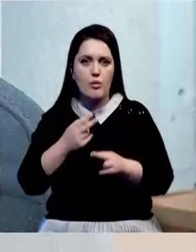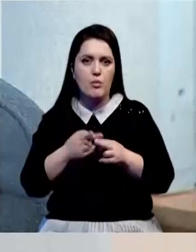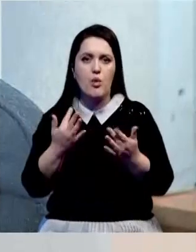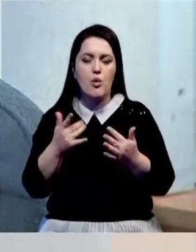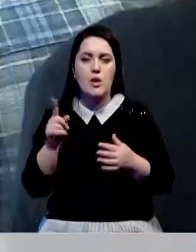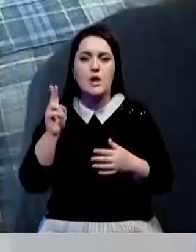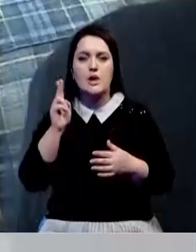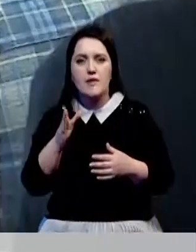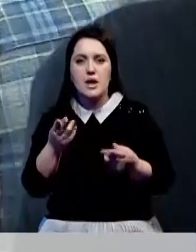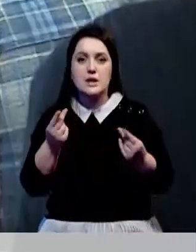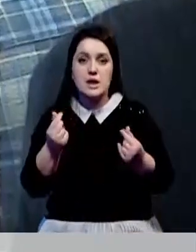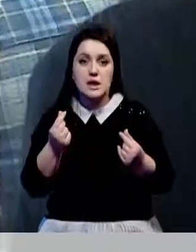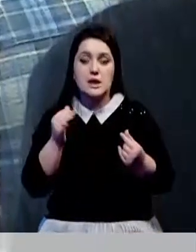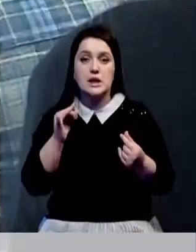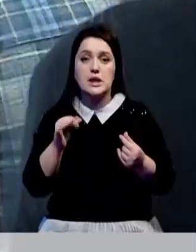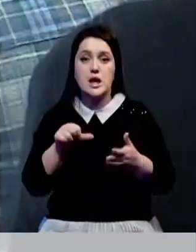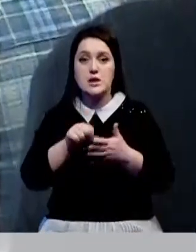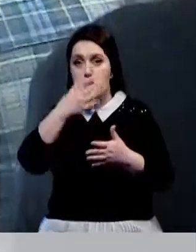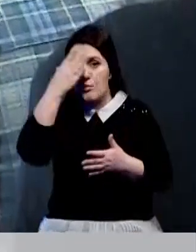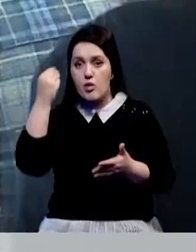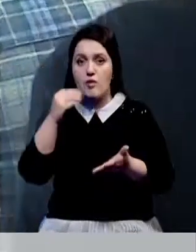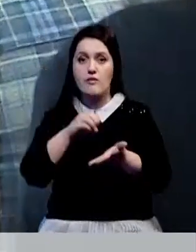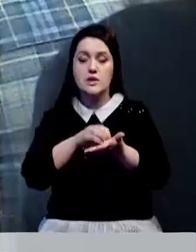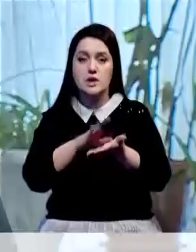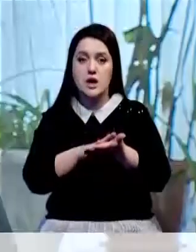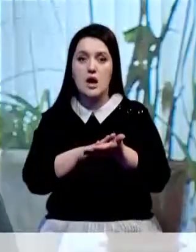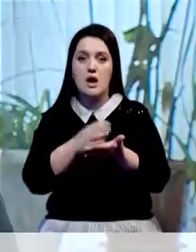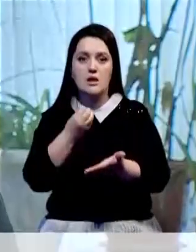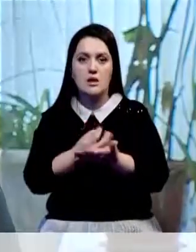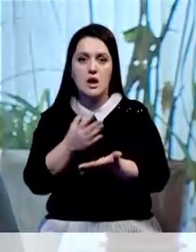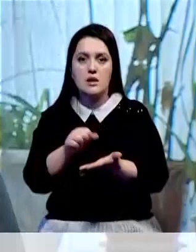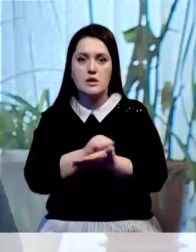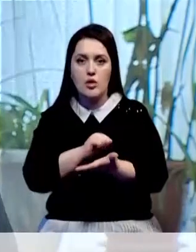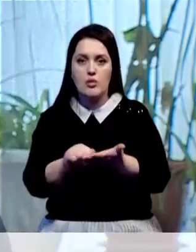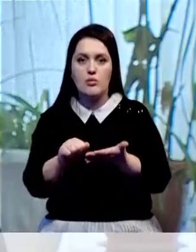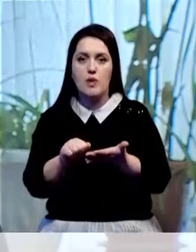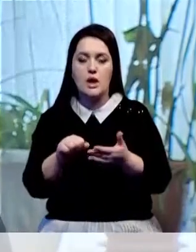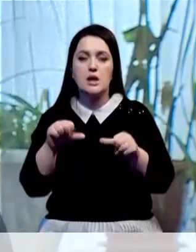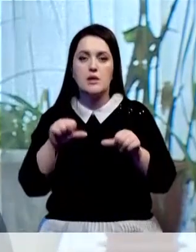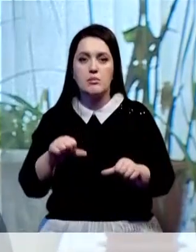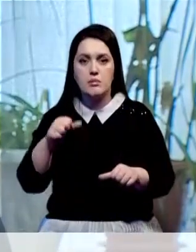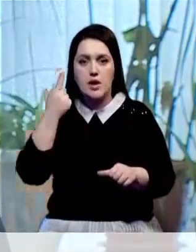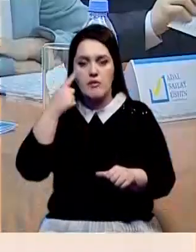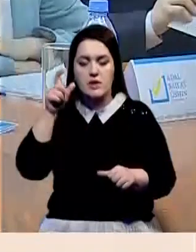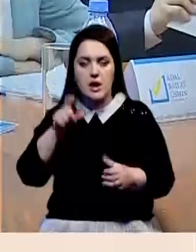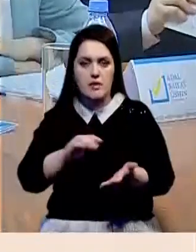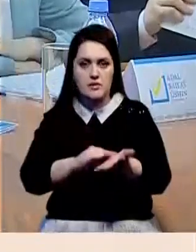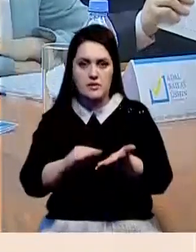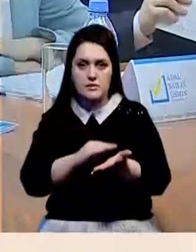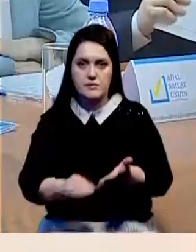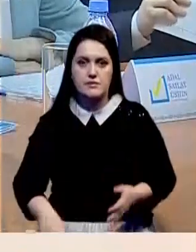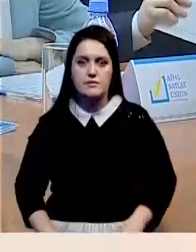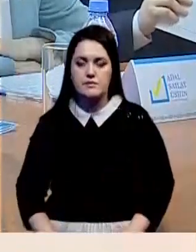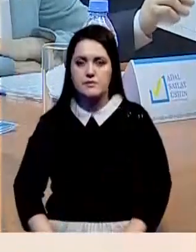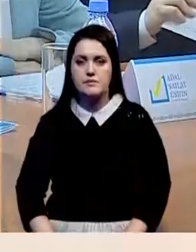активах и обязательствах. Кроме того, кандидаты забывают внести в отчет акции, ценные бумаги и права на